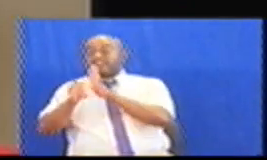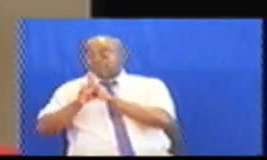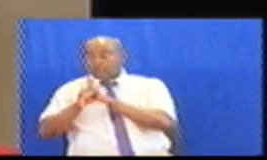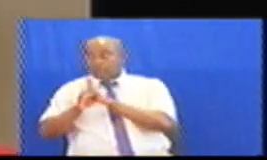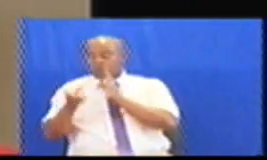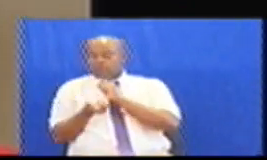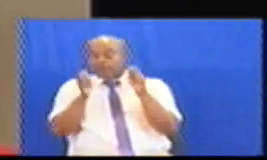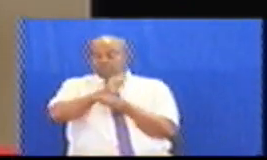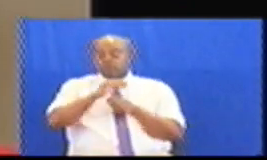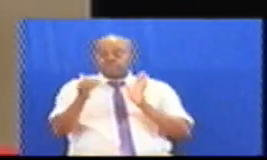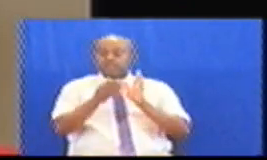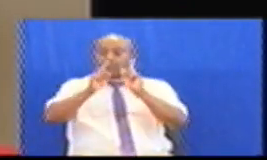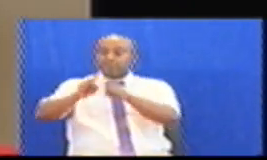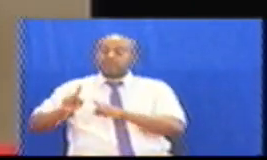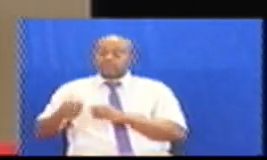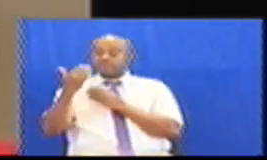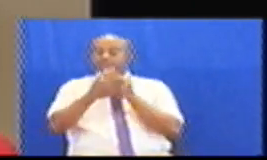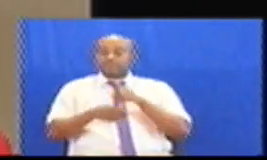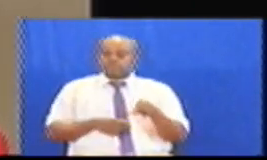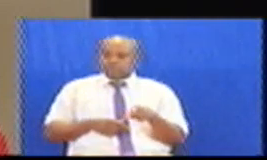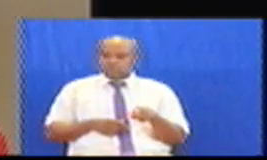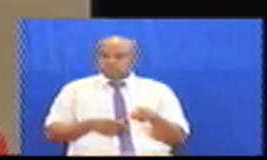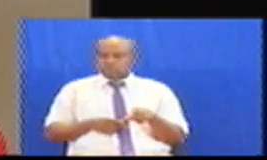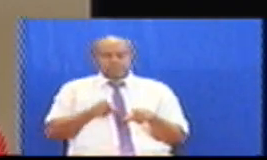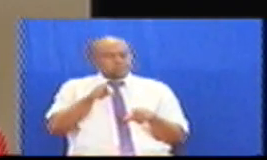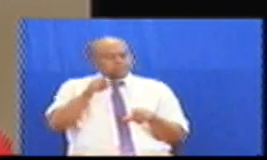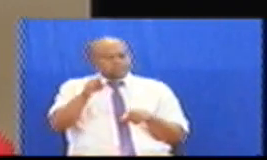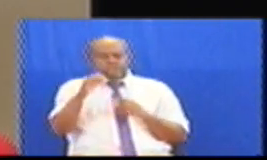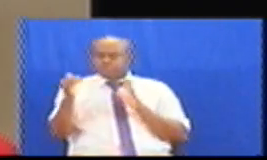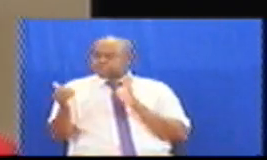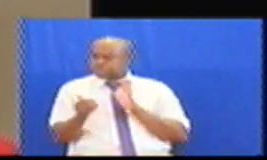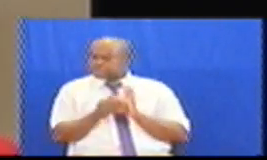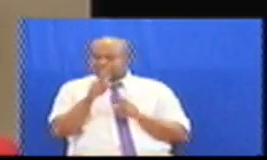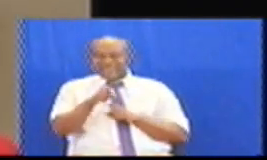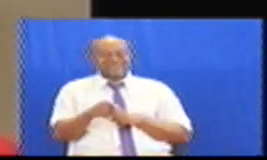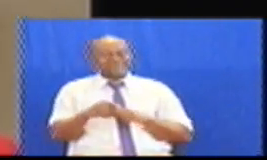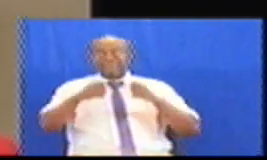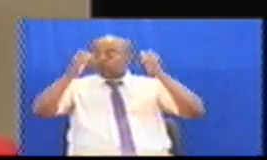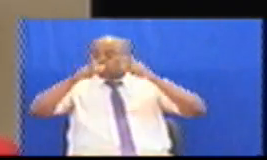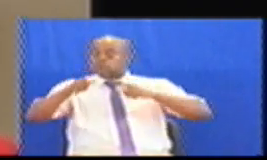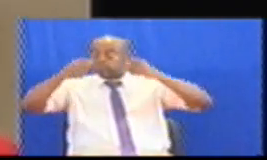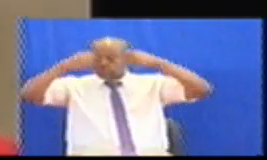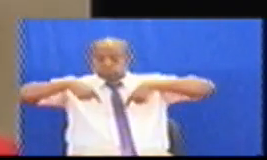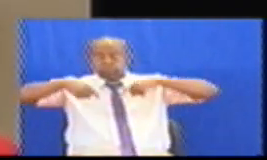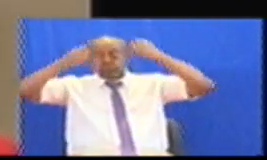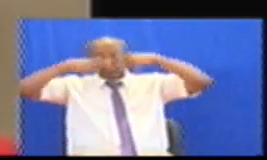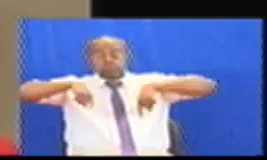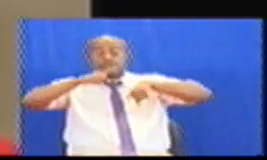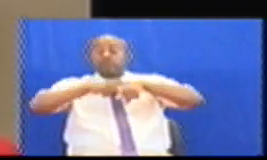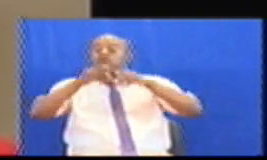sheria mbalimbali za nchi ambazo zimekuwa ni kilio cha watu wetu kwa muda mrefu. Mheshimiwa Speaker,